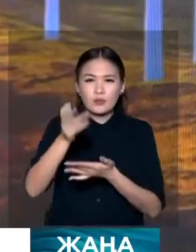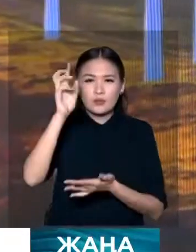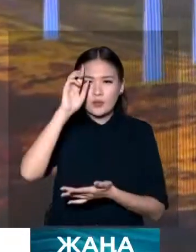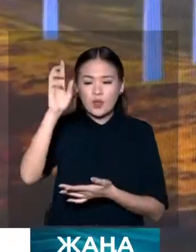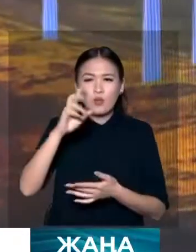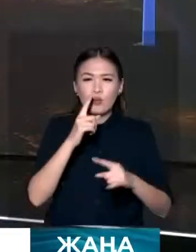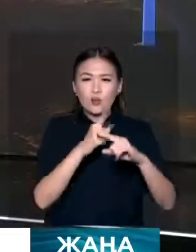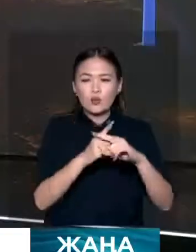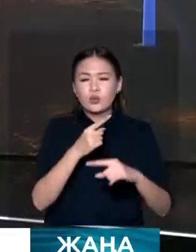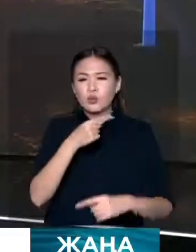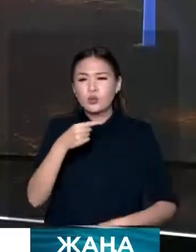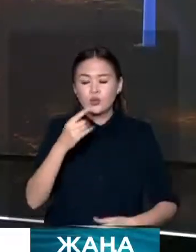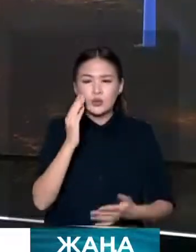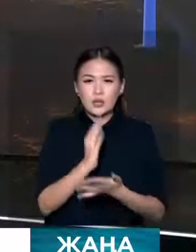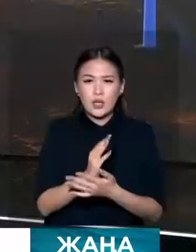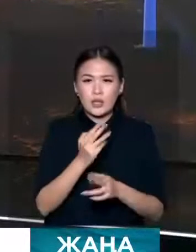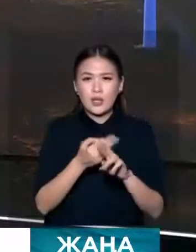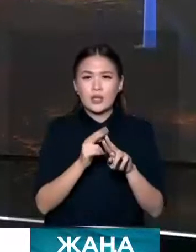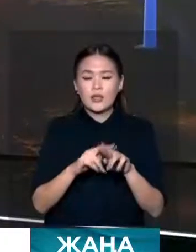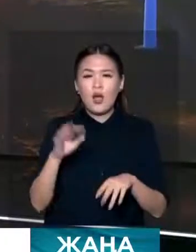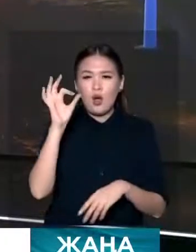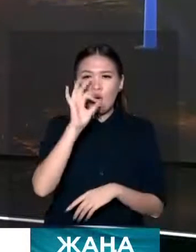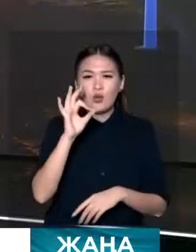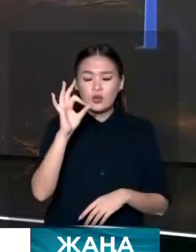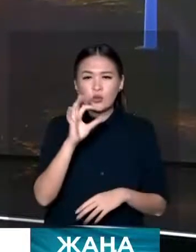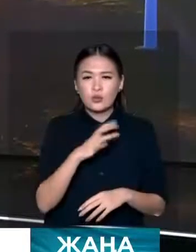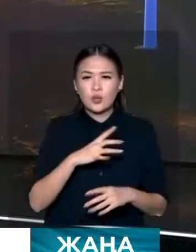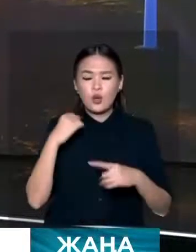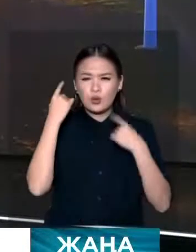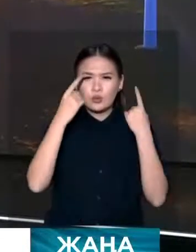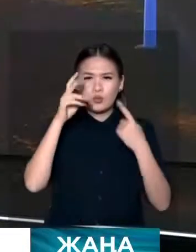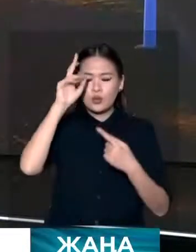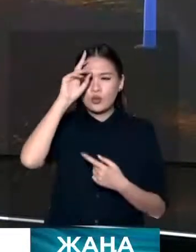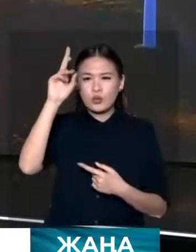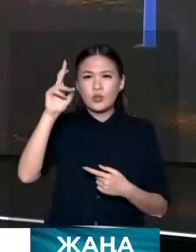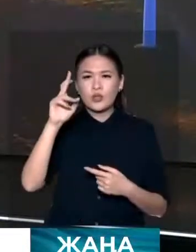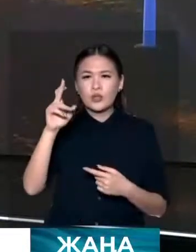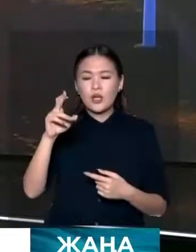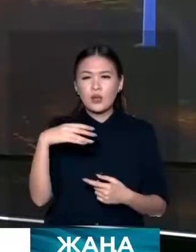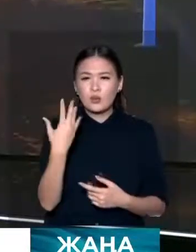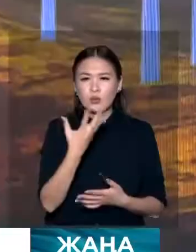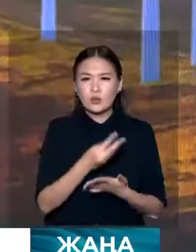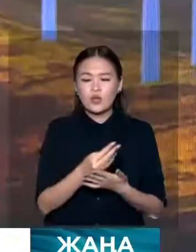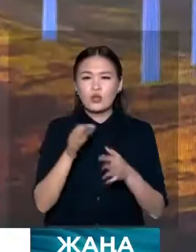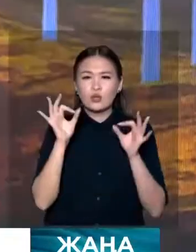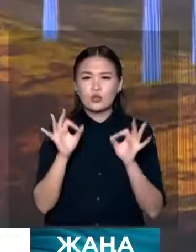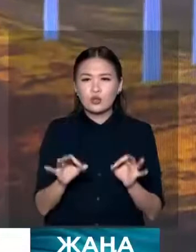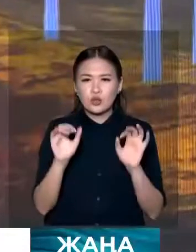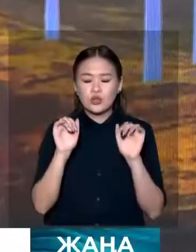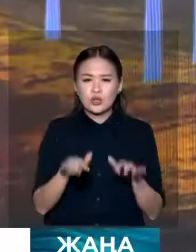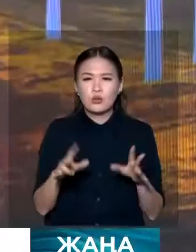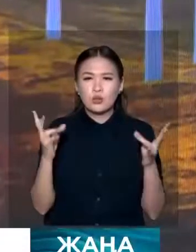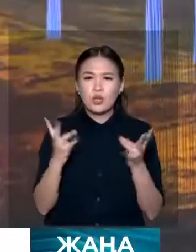өзінің плюстері, өздерінің минустері бар. Сондықтан оны мен ойымша үкіметіміз дұрыс шешім қабылдай алады